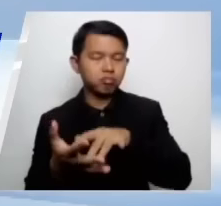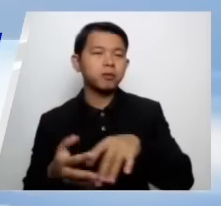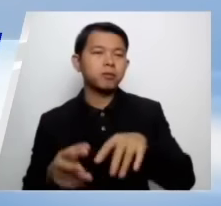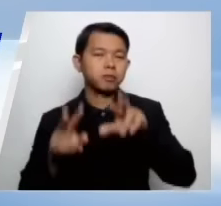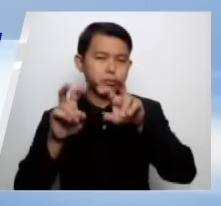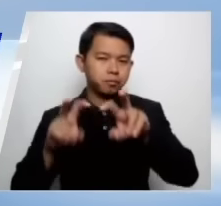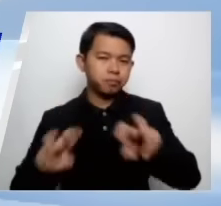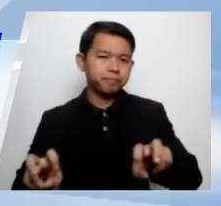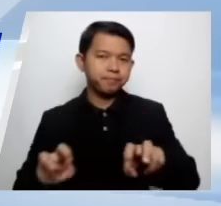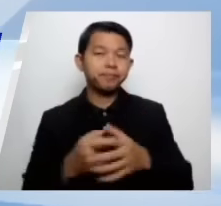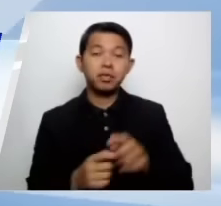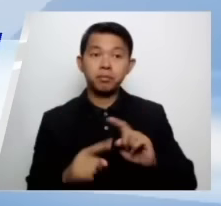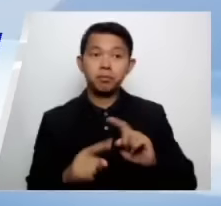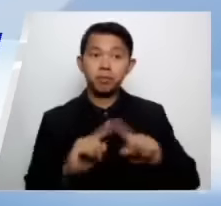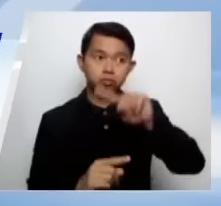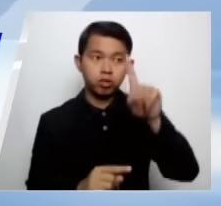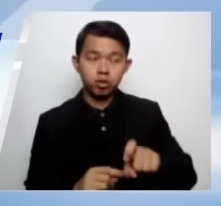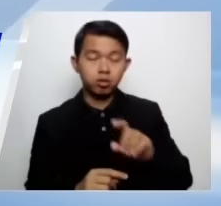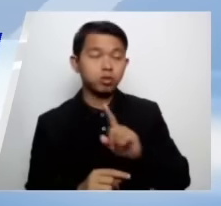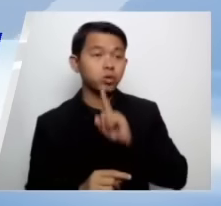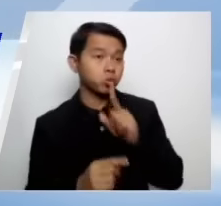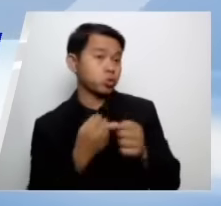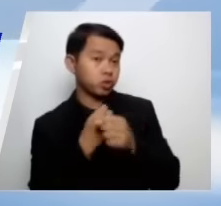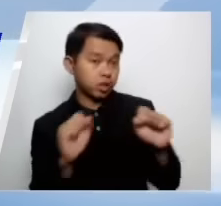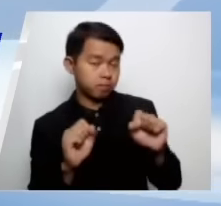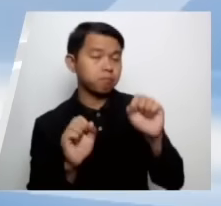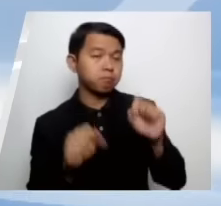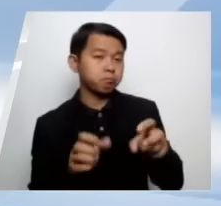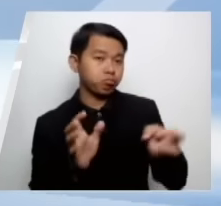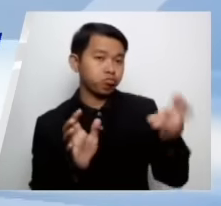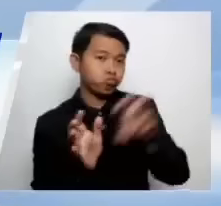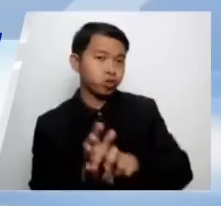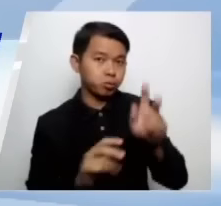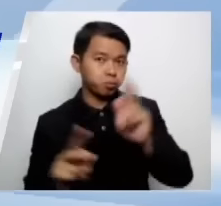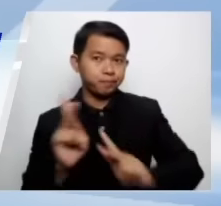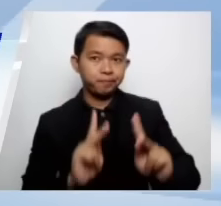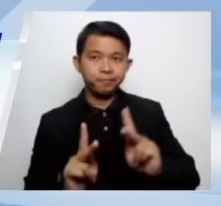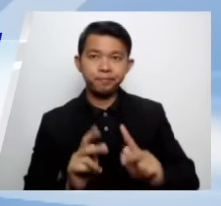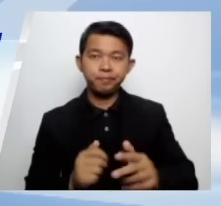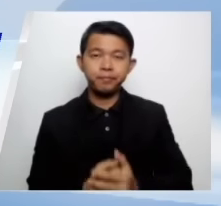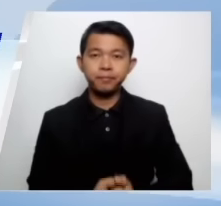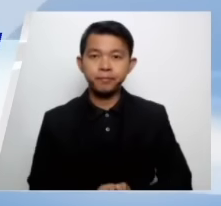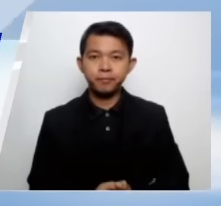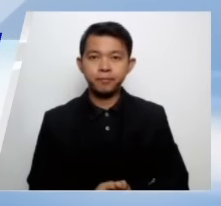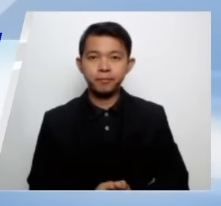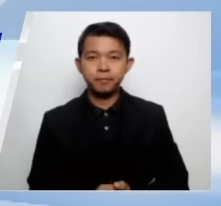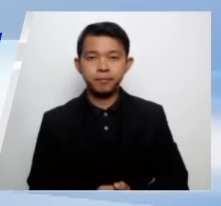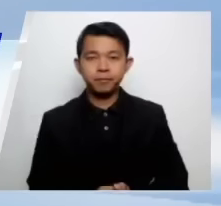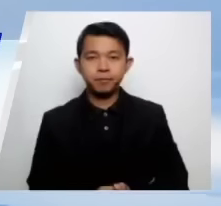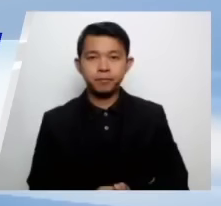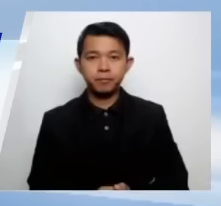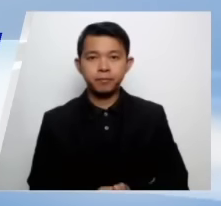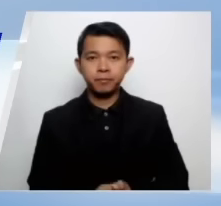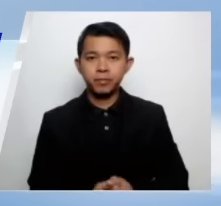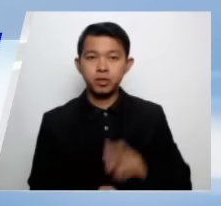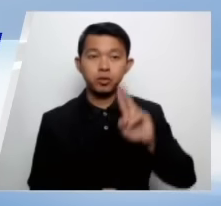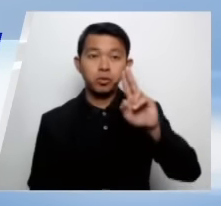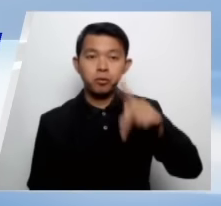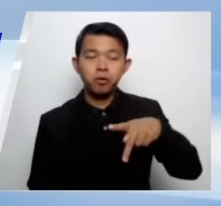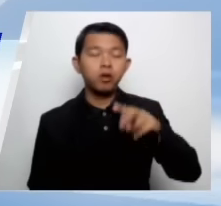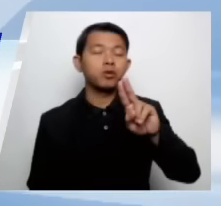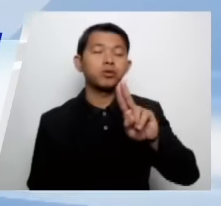ligtas ba ito bilang public transportation? Naghain ang grupong National Federation of UV Express ng petisyon sa Korte